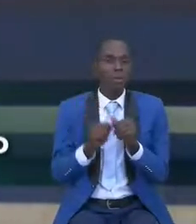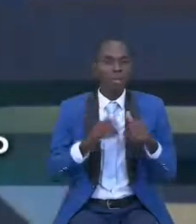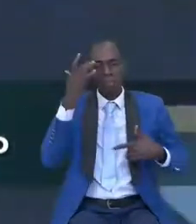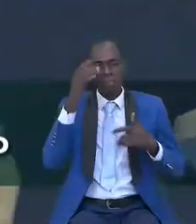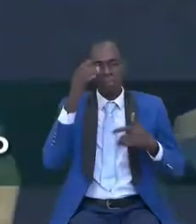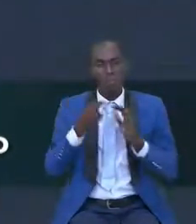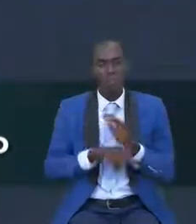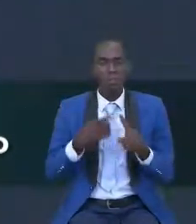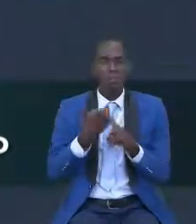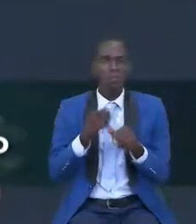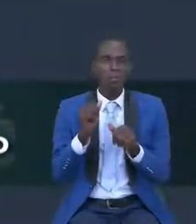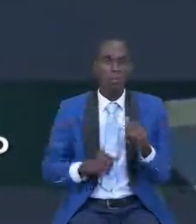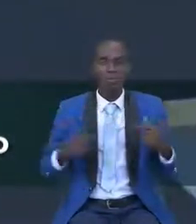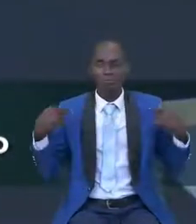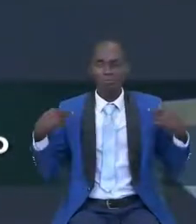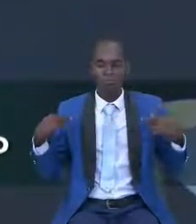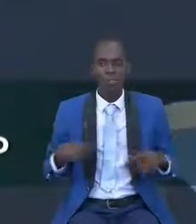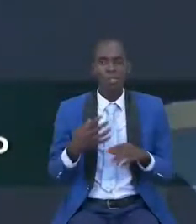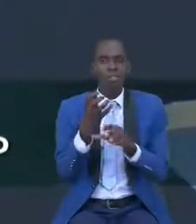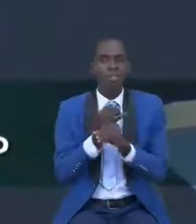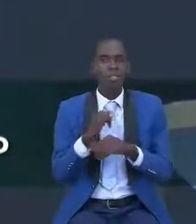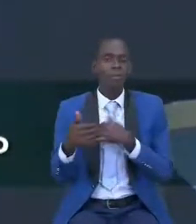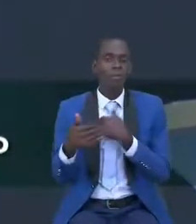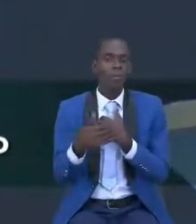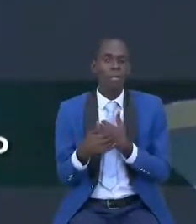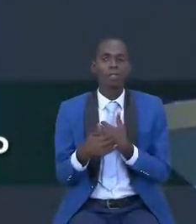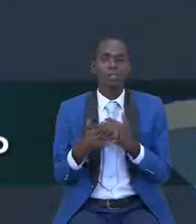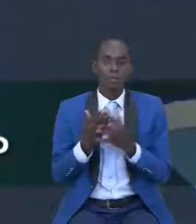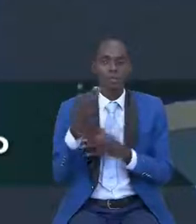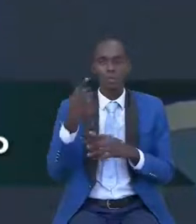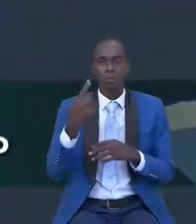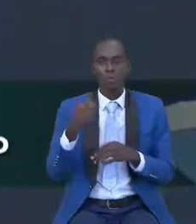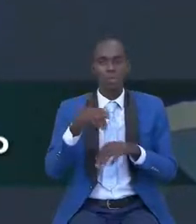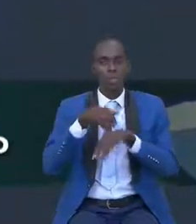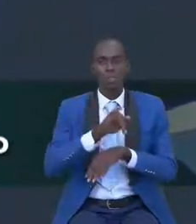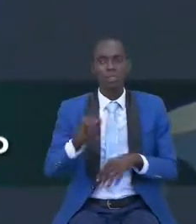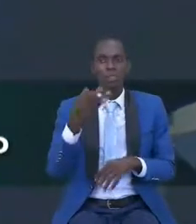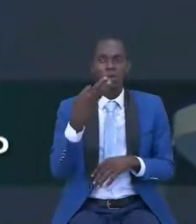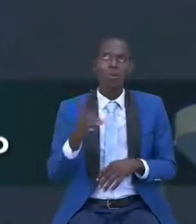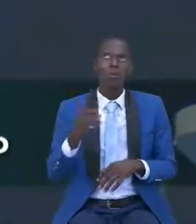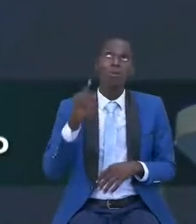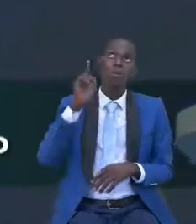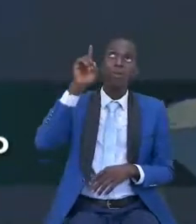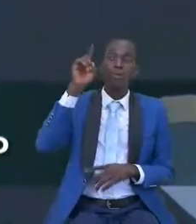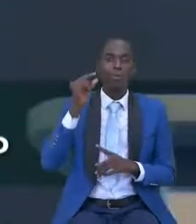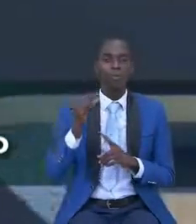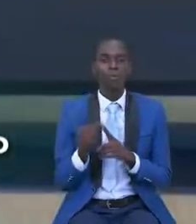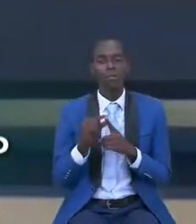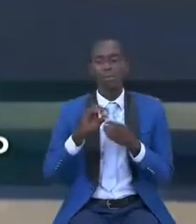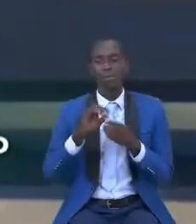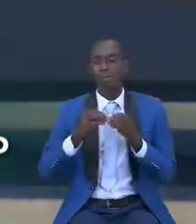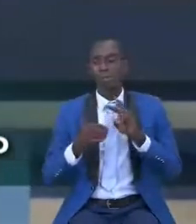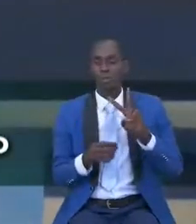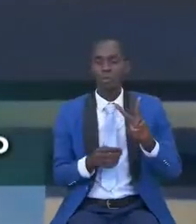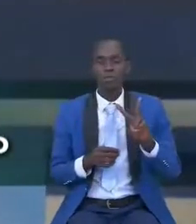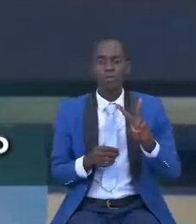Le rétablissement de toute maladie, de toute infirmité. Le rétablissement par l'envoi